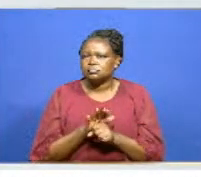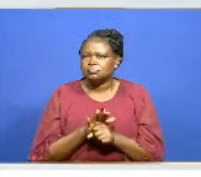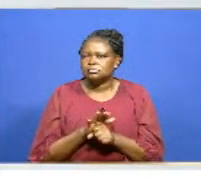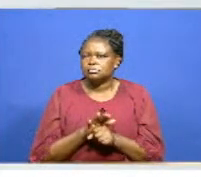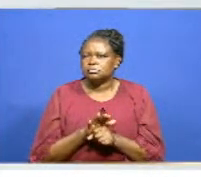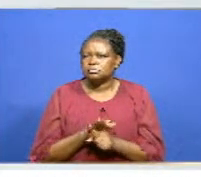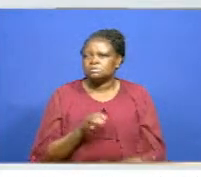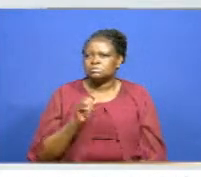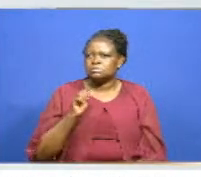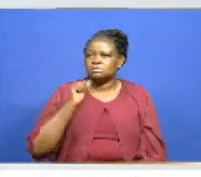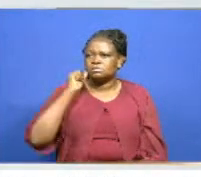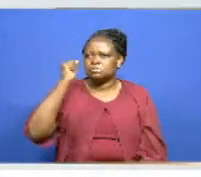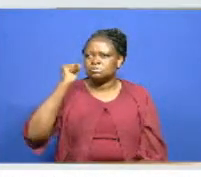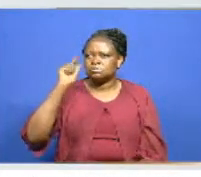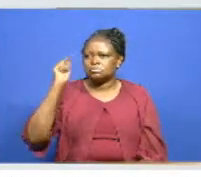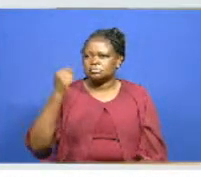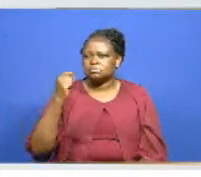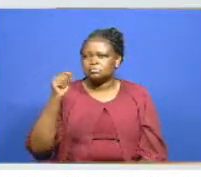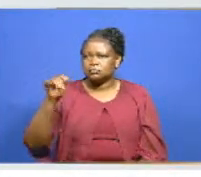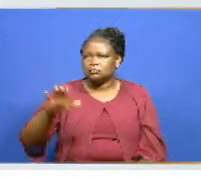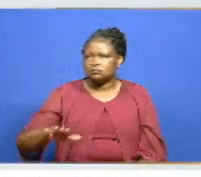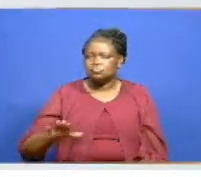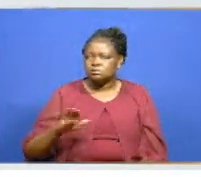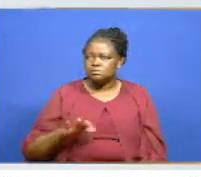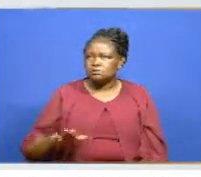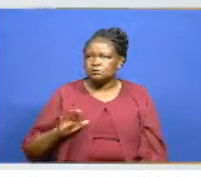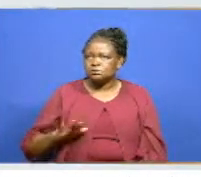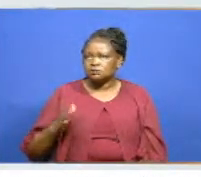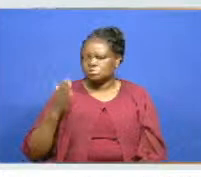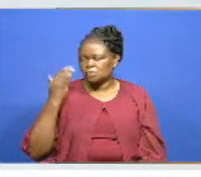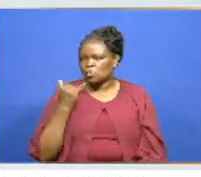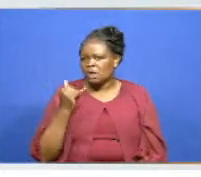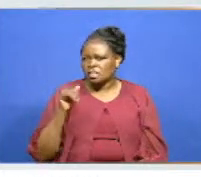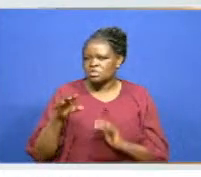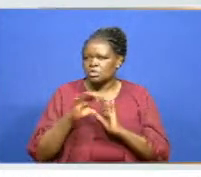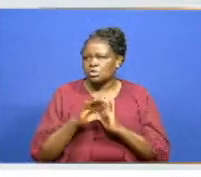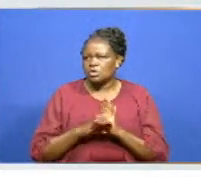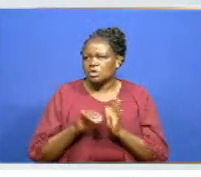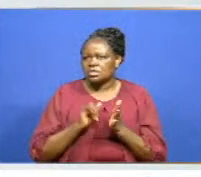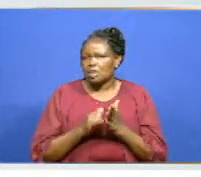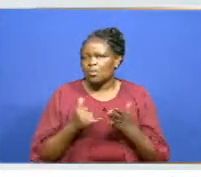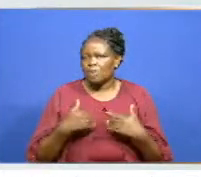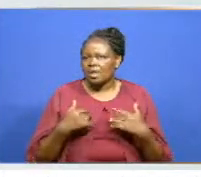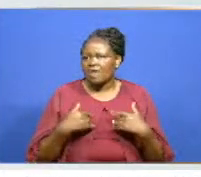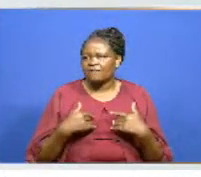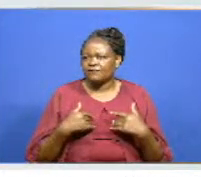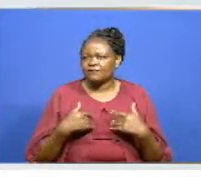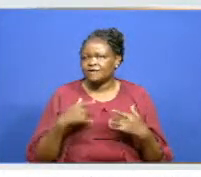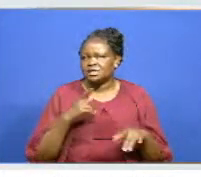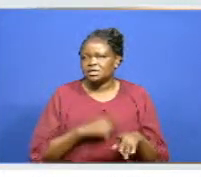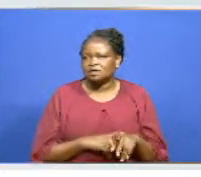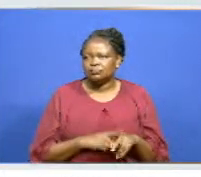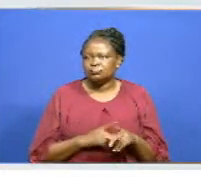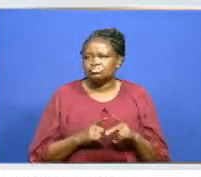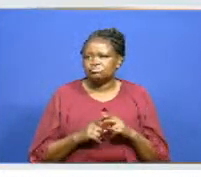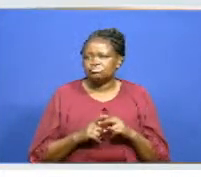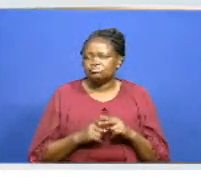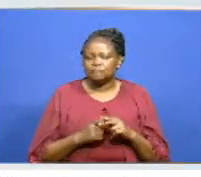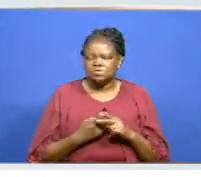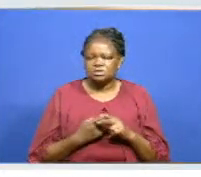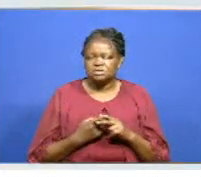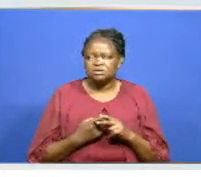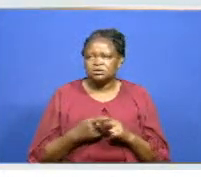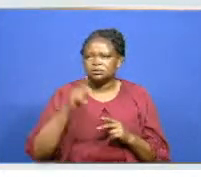Kenya imekuwa ni ya maeneo kwa sababu ya vile katiba ile ambayo tulikuwa nayo hapo awali tulipoanza nchi yetu ya